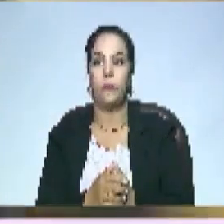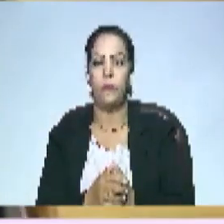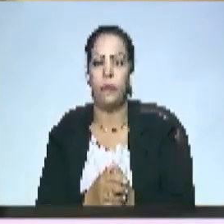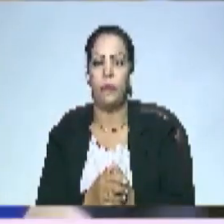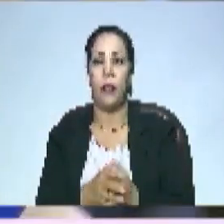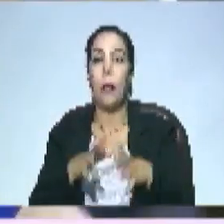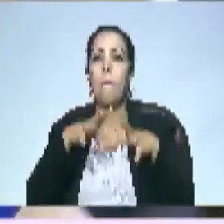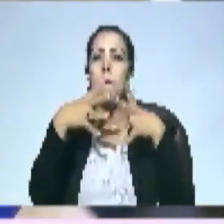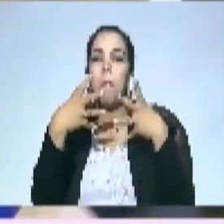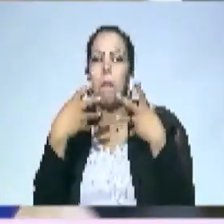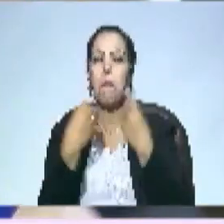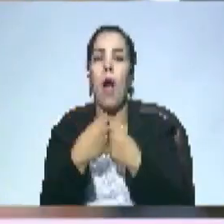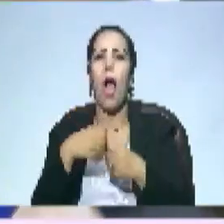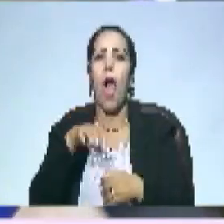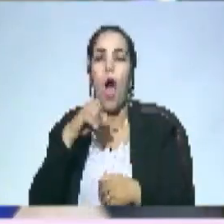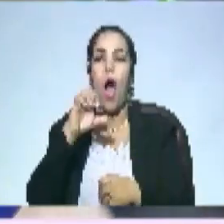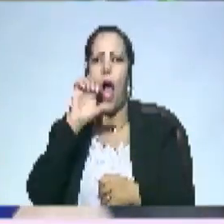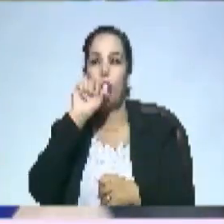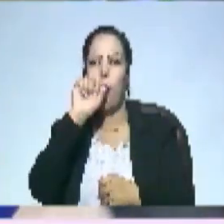مع شوية صوص طماطم.